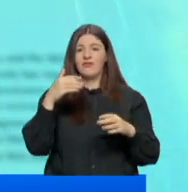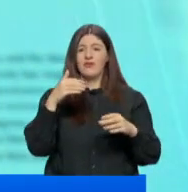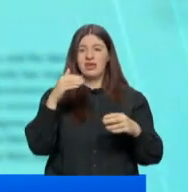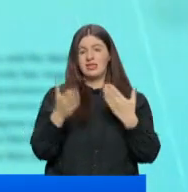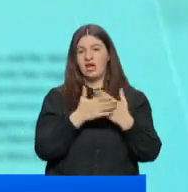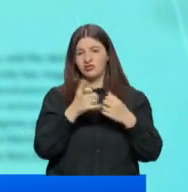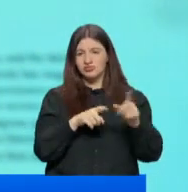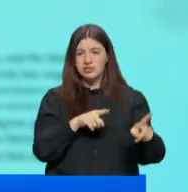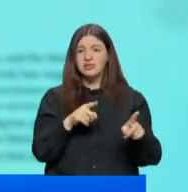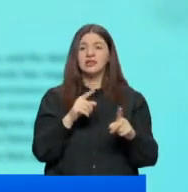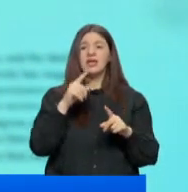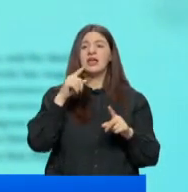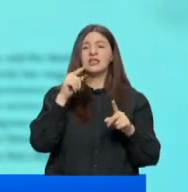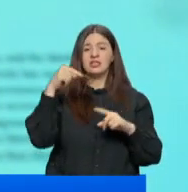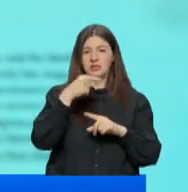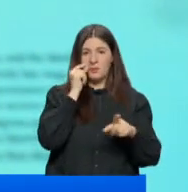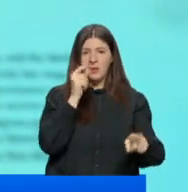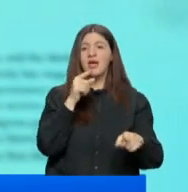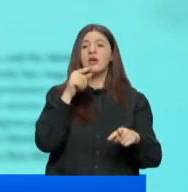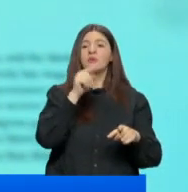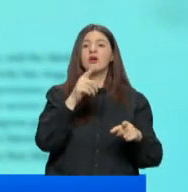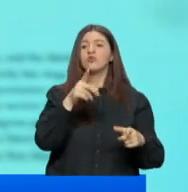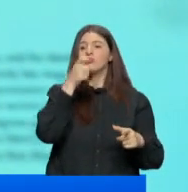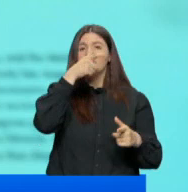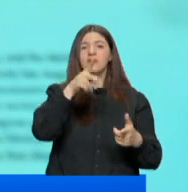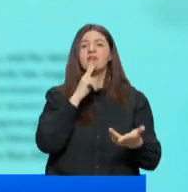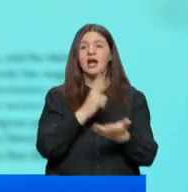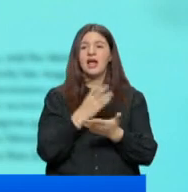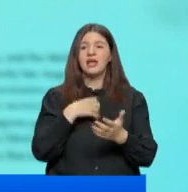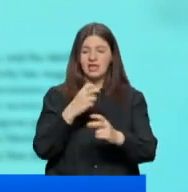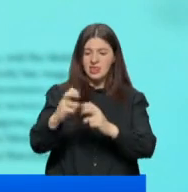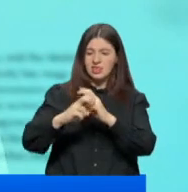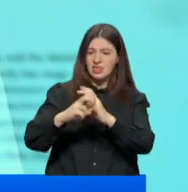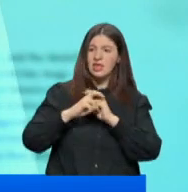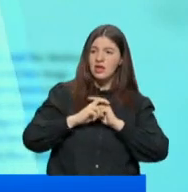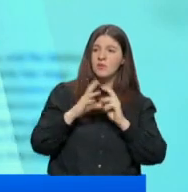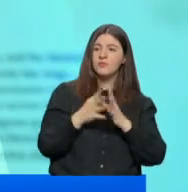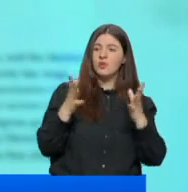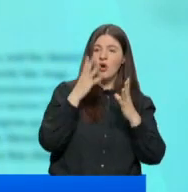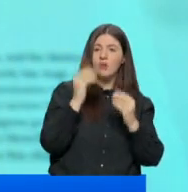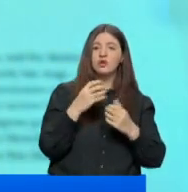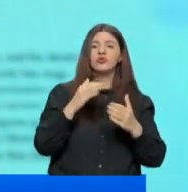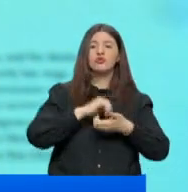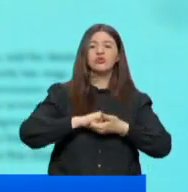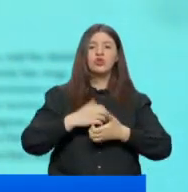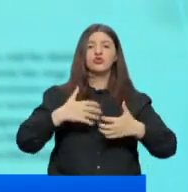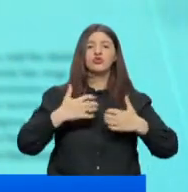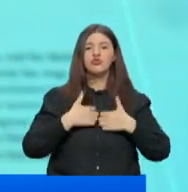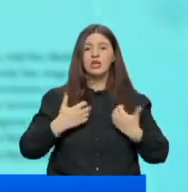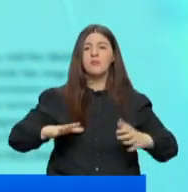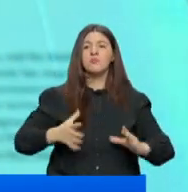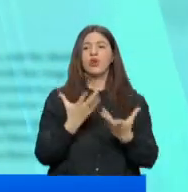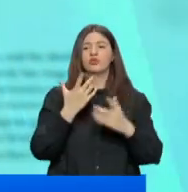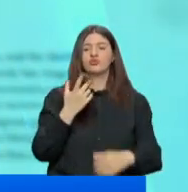Yıldırım Gençer, Türkiye bu kararıyla kendisine yönelik tehdidi büyütmüş, dostlarının da güvenini